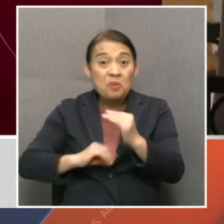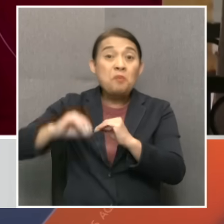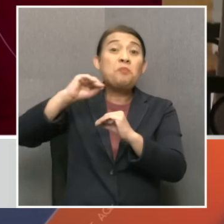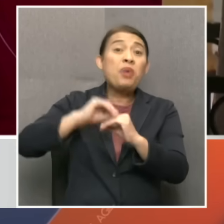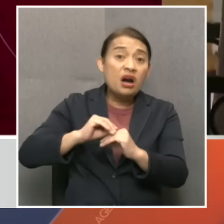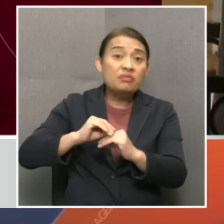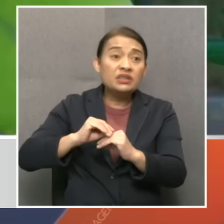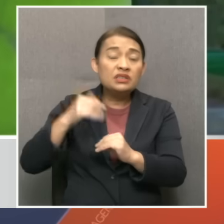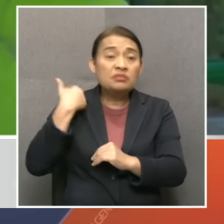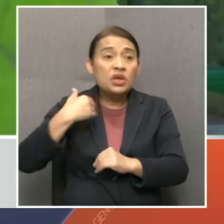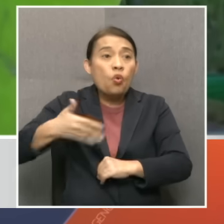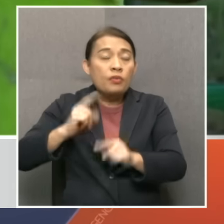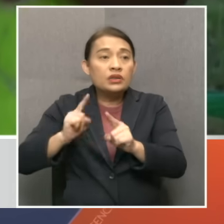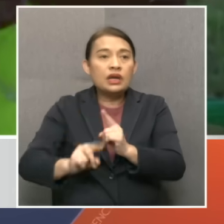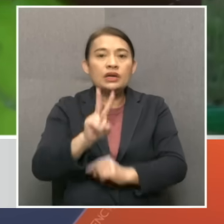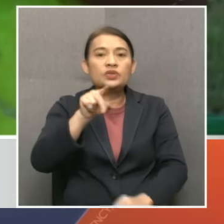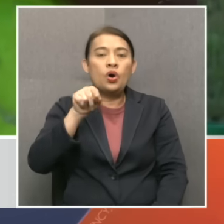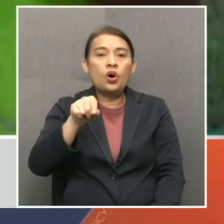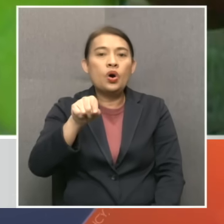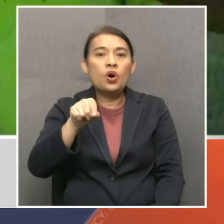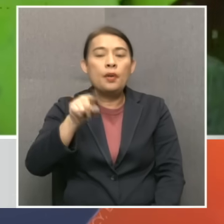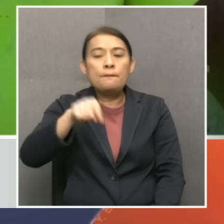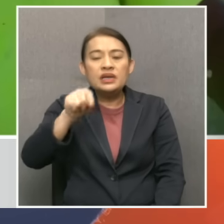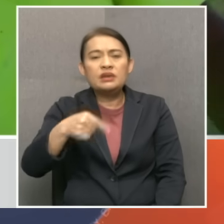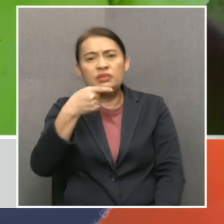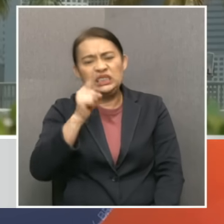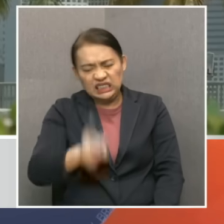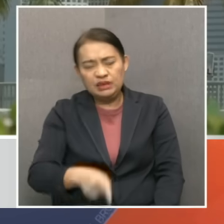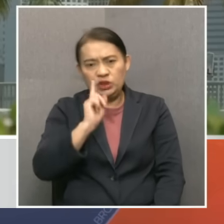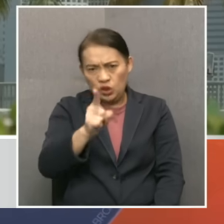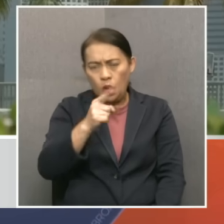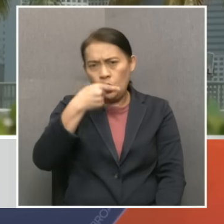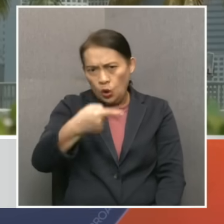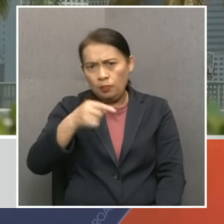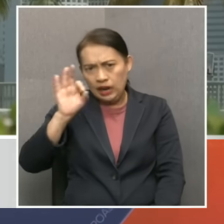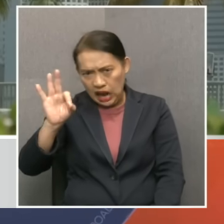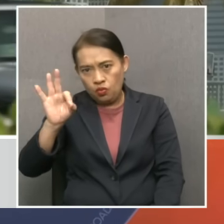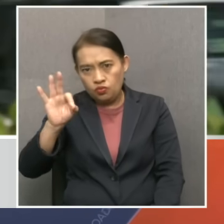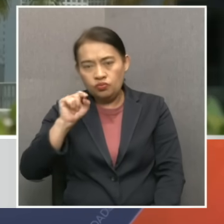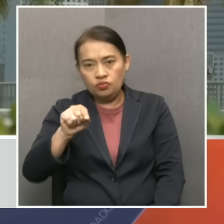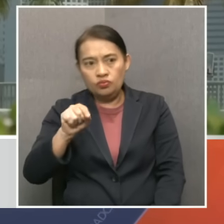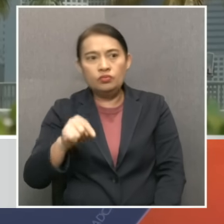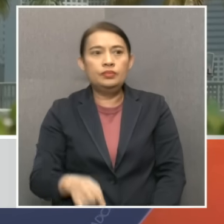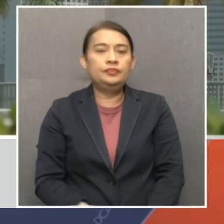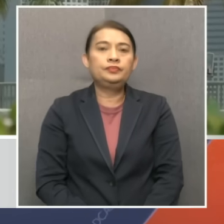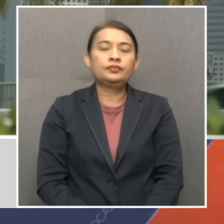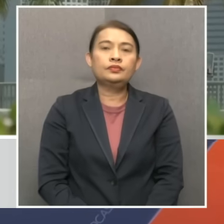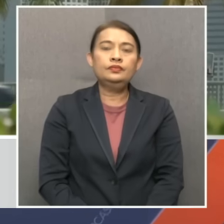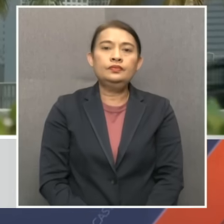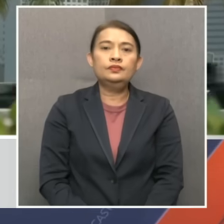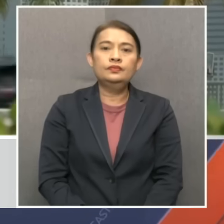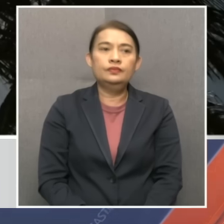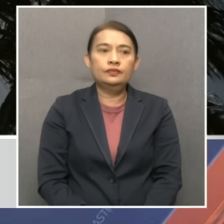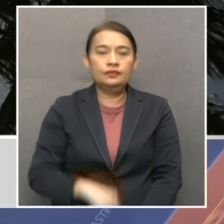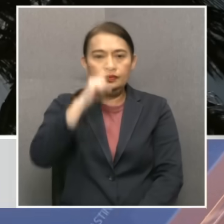นะฮะเพราะฉะนั้นมันต้องจริงๆแล้วมันต้องลบ9สุดที่แล้วเนี่ยมันเป็นไปไม่ได้เลยเพราะฉะนั้นผมคิดว่าทางเดียวเท่านั้นที่ประเท